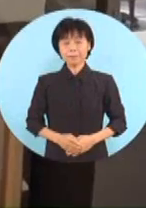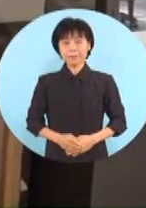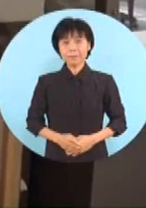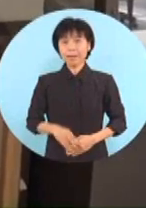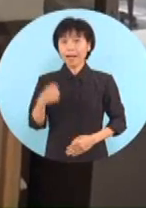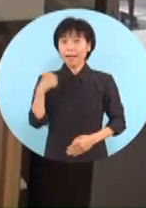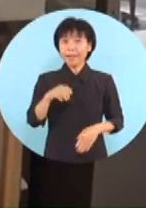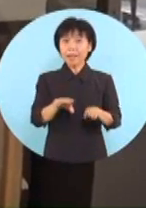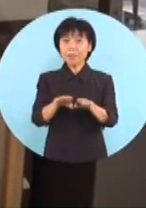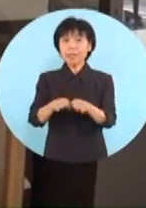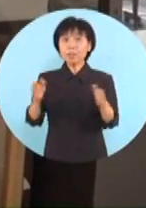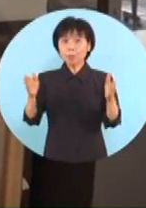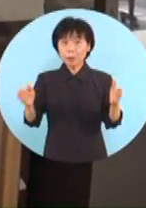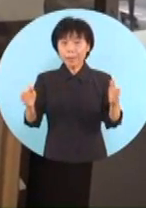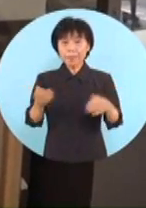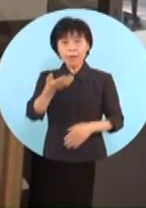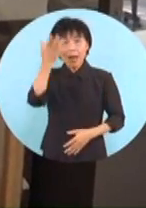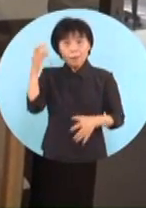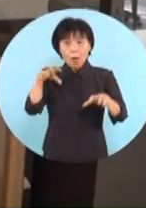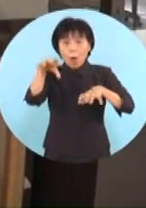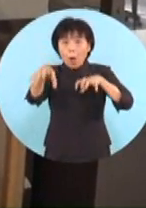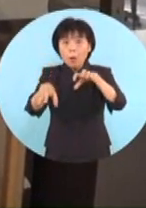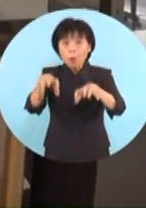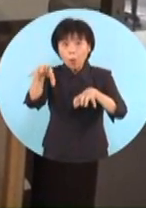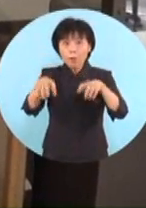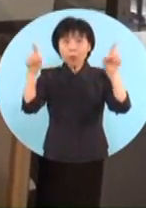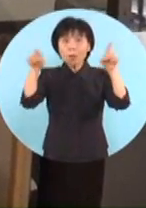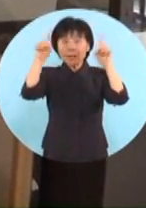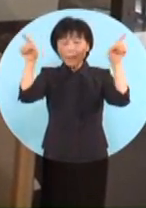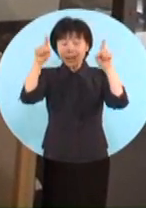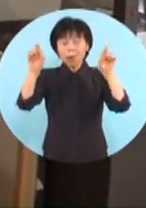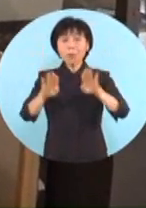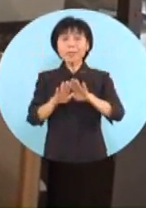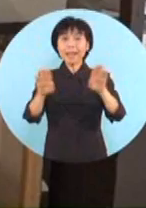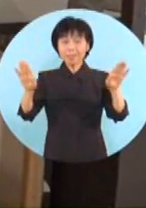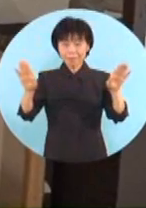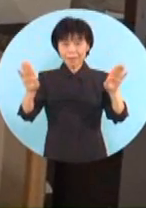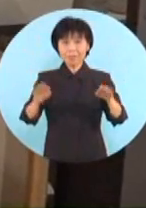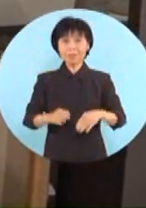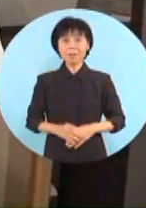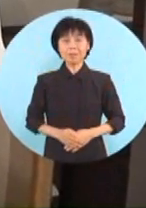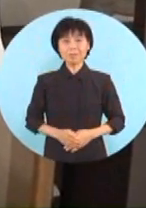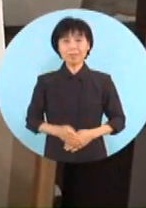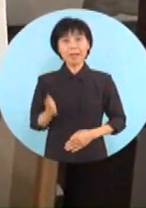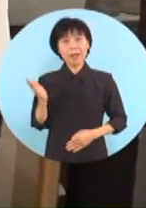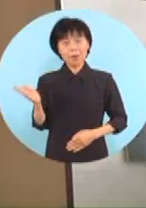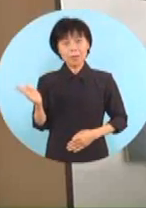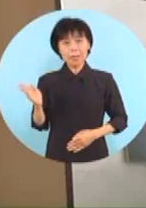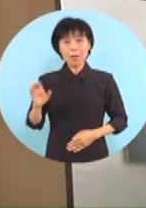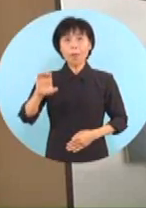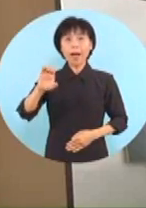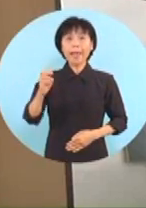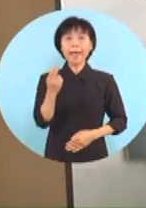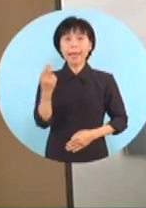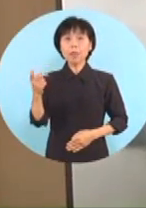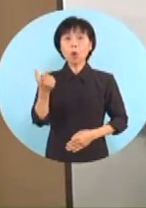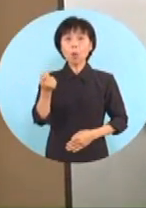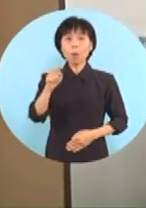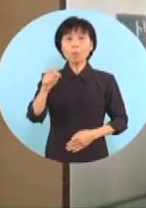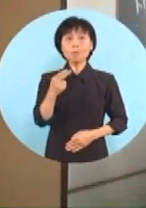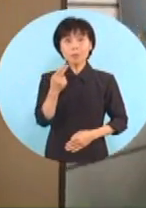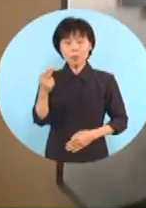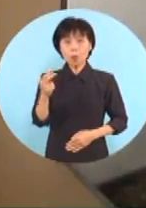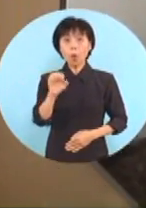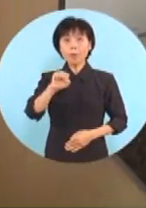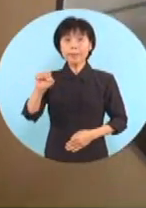はい、夏休み期間中恐竜イベントを開催しているんですが、まずこちらにあるのがエドモントサウルスの